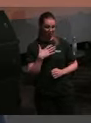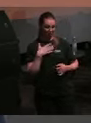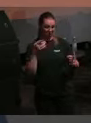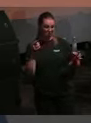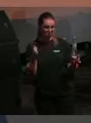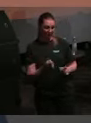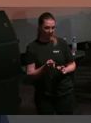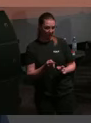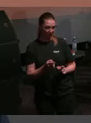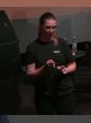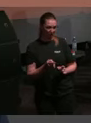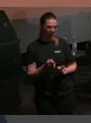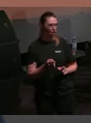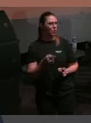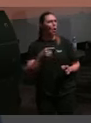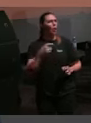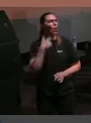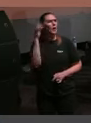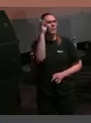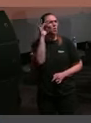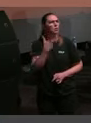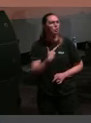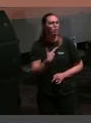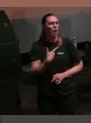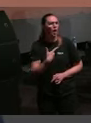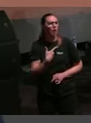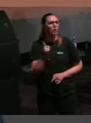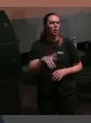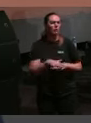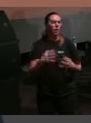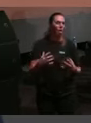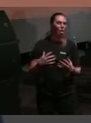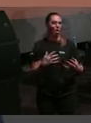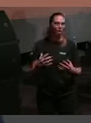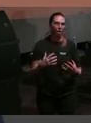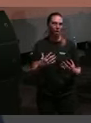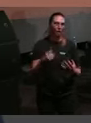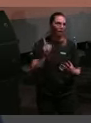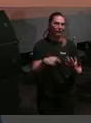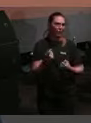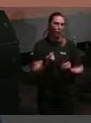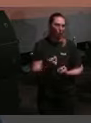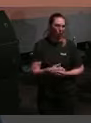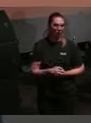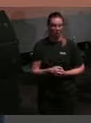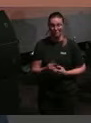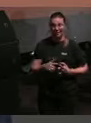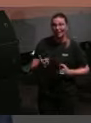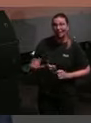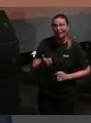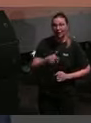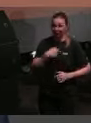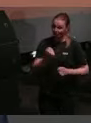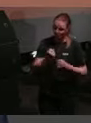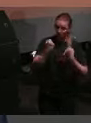sånn første bekymring lenger, fordi at man ser at man blir sånn maktesløs. Og da tenker jeg at det kjempeviktig at man faktisk kommer I gang